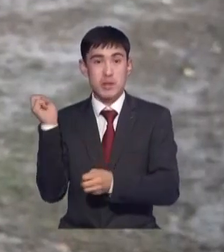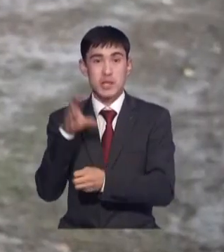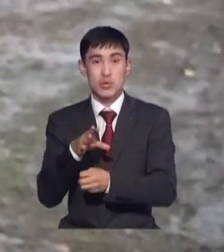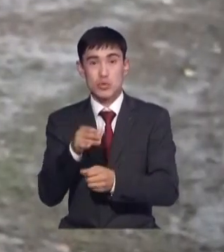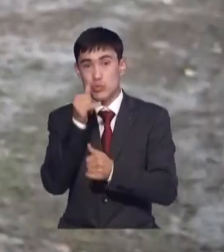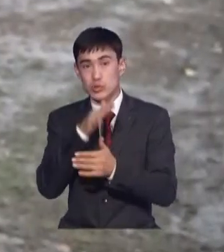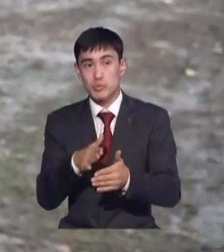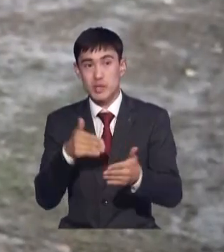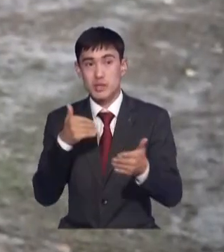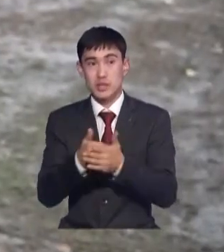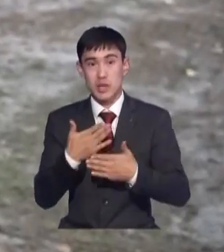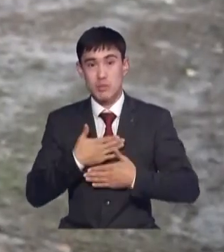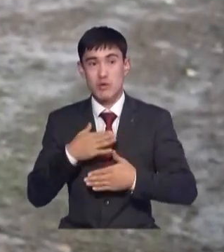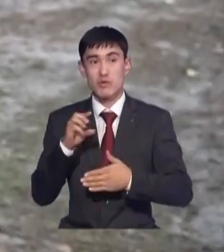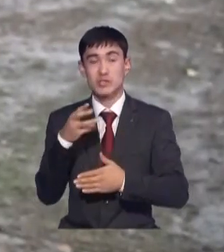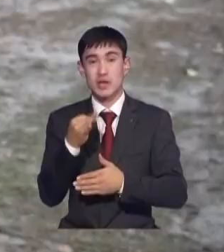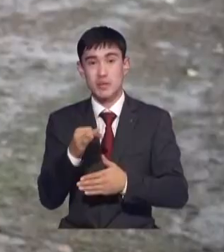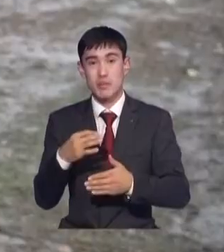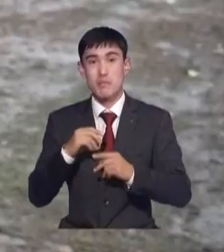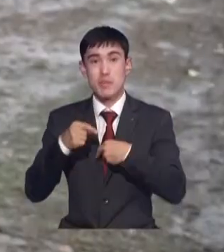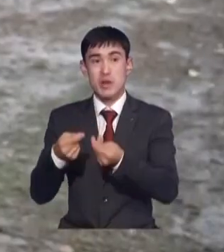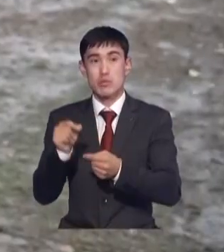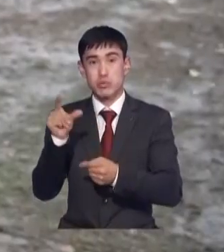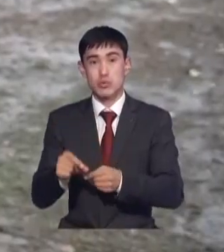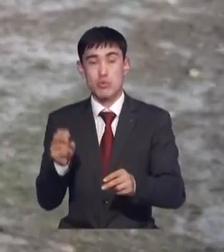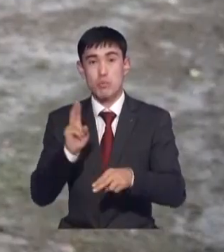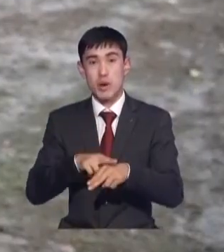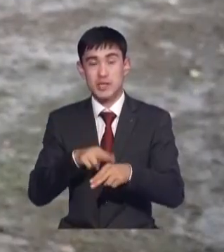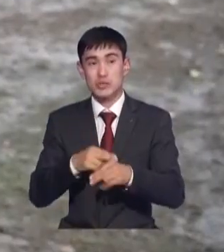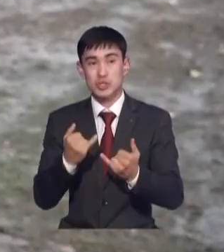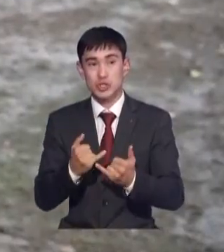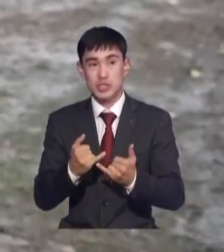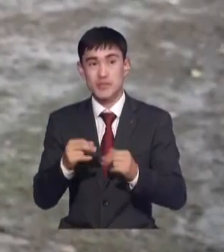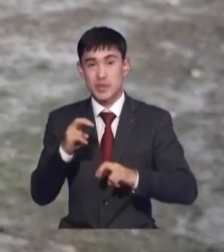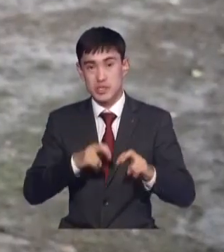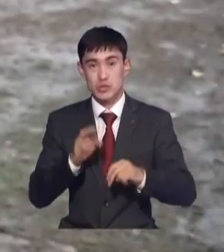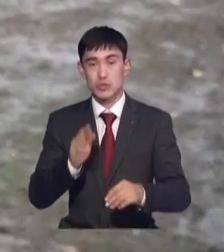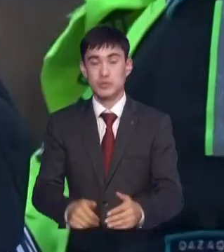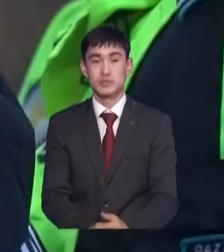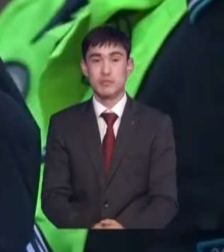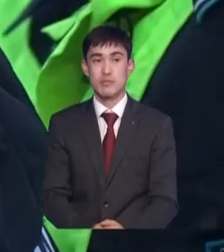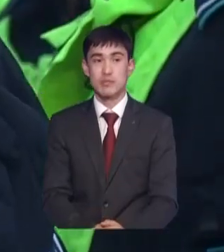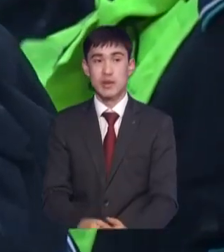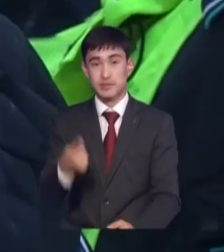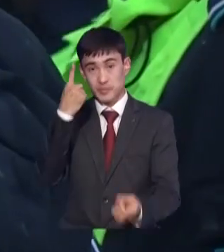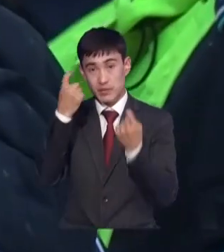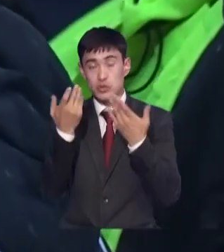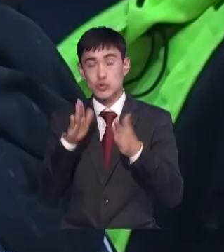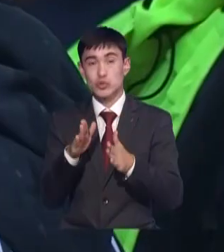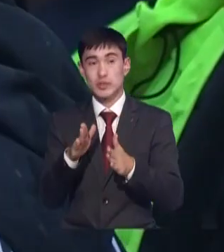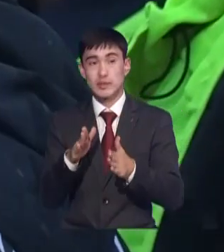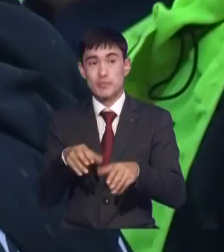но не успели дойти до моего сарая. Мы передали бутылку в полицию и сейчас ее исследуют. Информация о